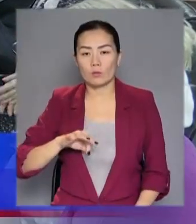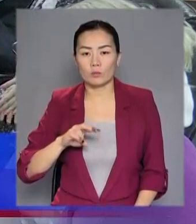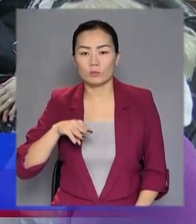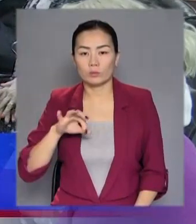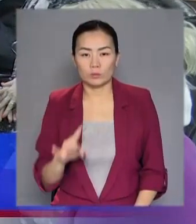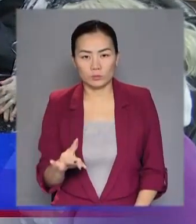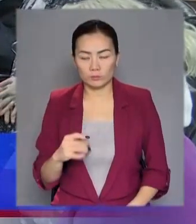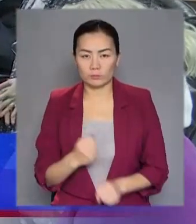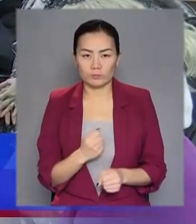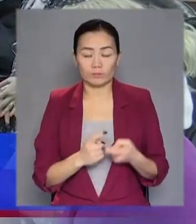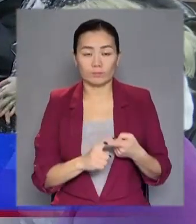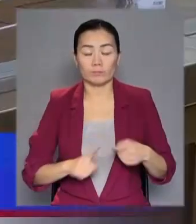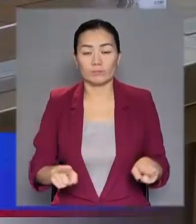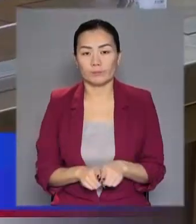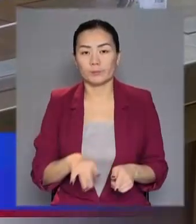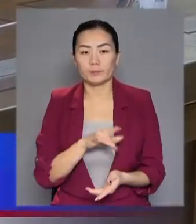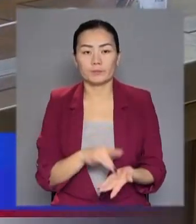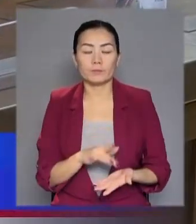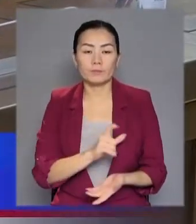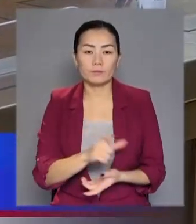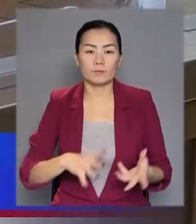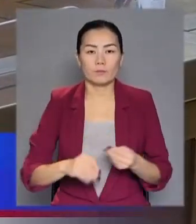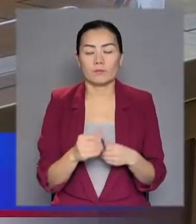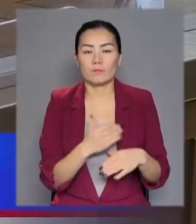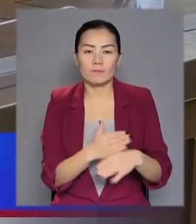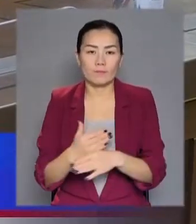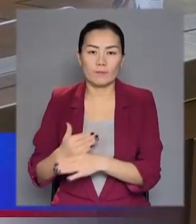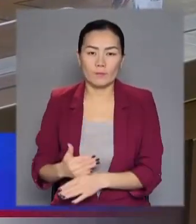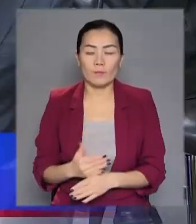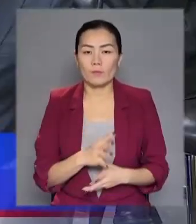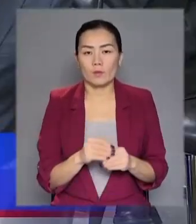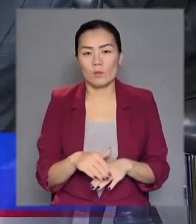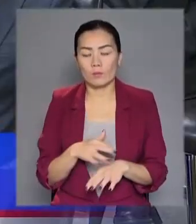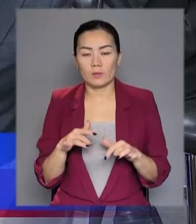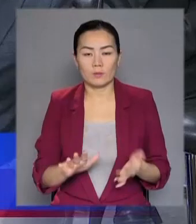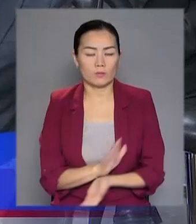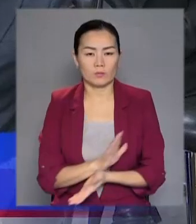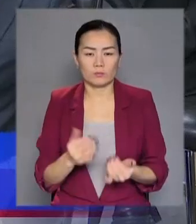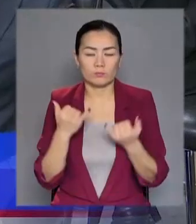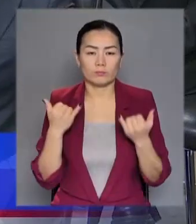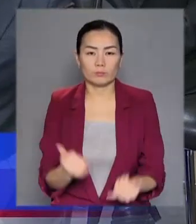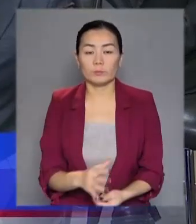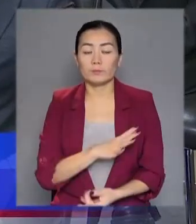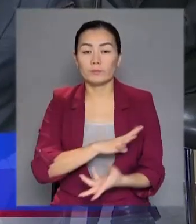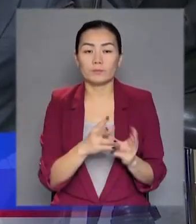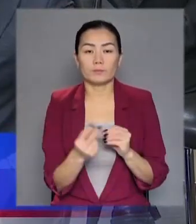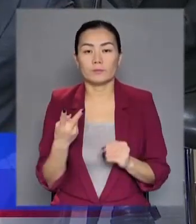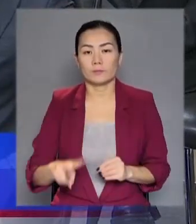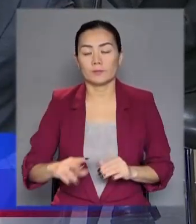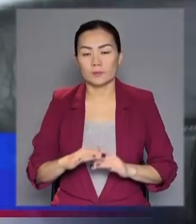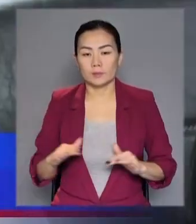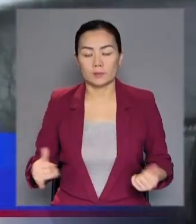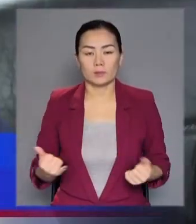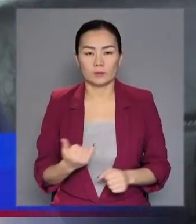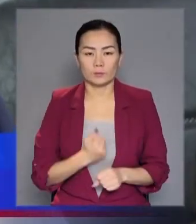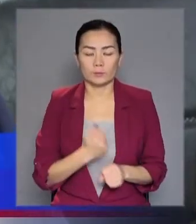жыл. Кейіпкеріміз пандемия кезінде қауқарсыз жандарға қол ұшын созып, артынша қайырымдылық тобының мүшесі атанды. Екі баланың әкесі